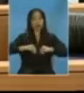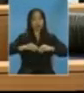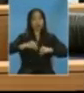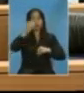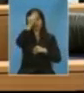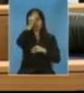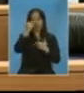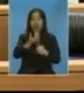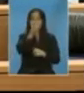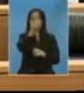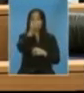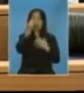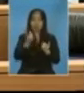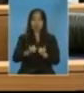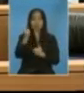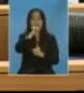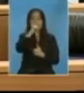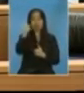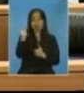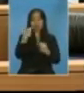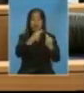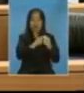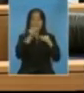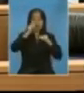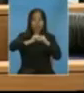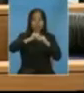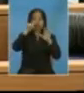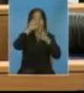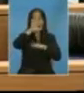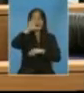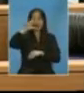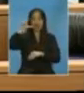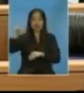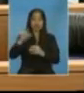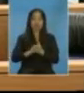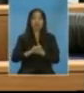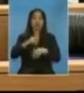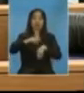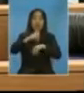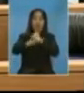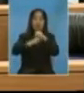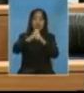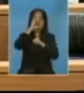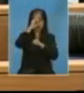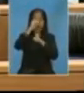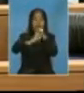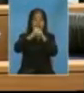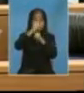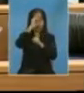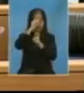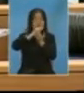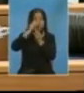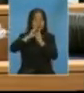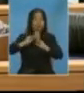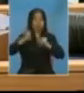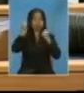จุบันจะมีภาระเพิ่มขึ้นอีกกลายเป็น5ล้านล้านใช้เวลา50ปีซึ่งเช่นเดียวกันนะครับท่านรอง